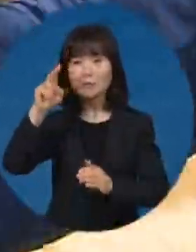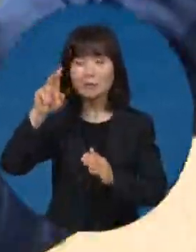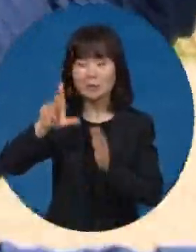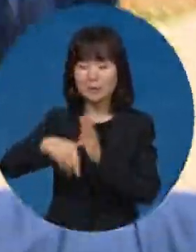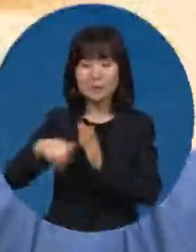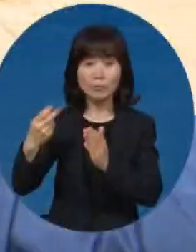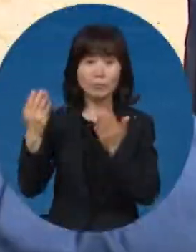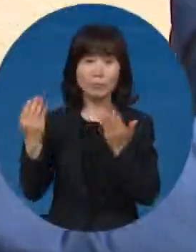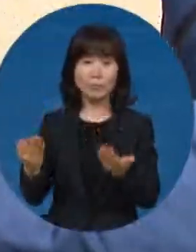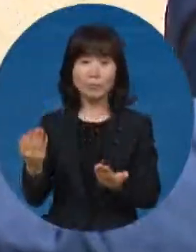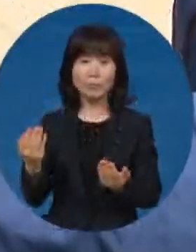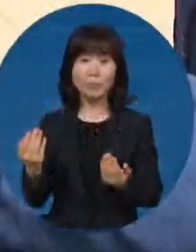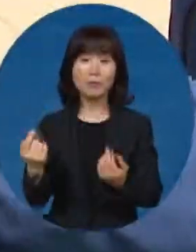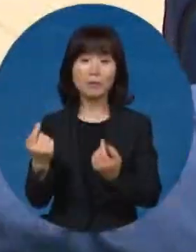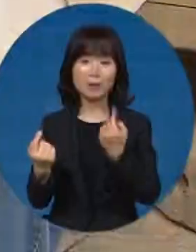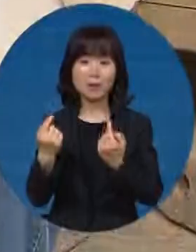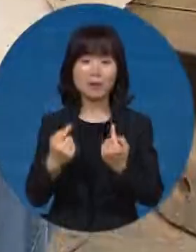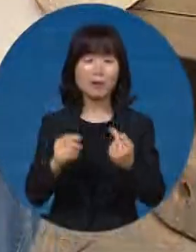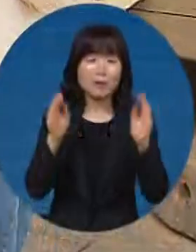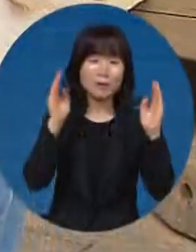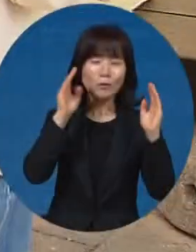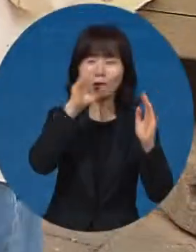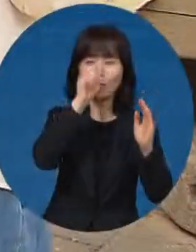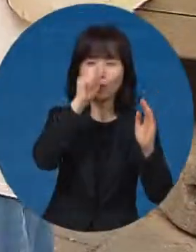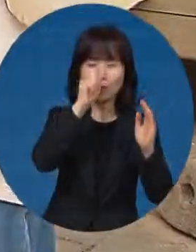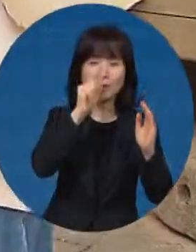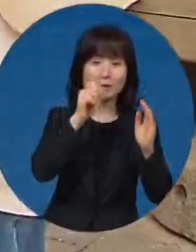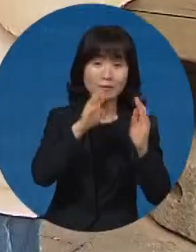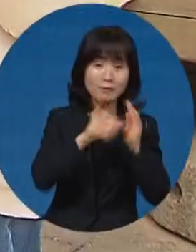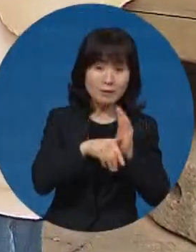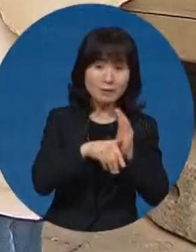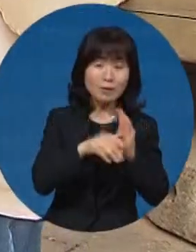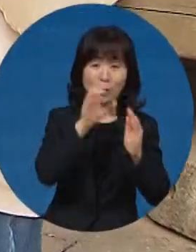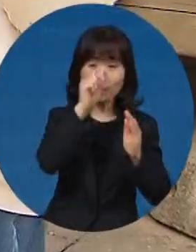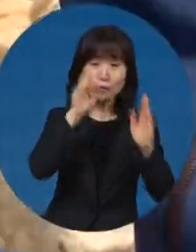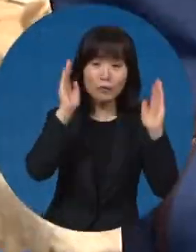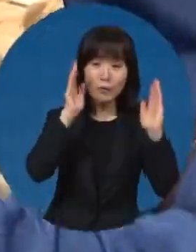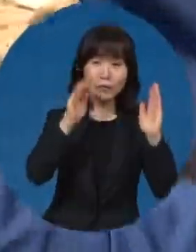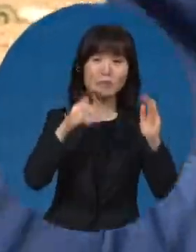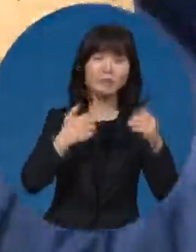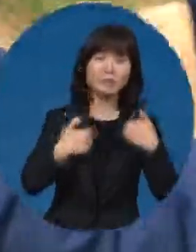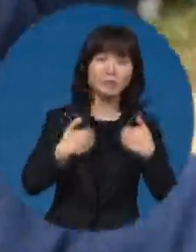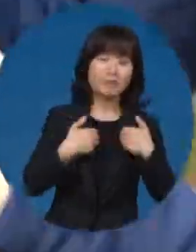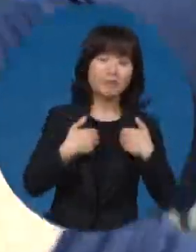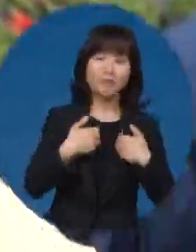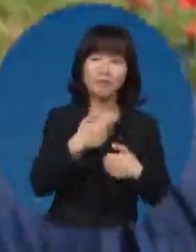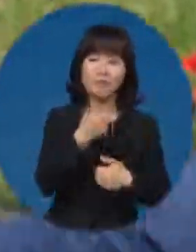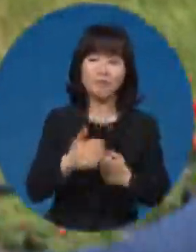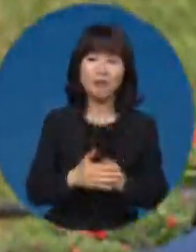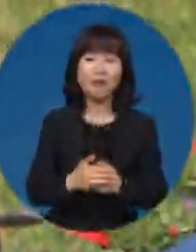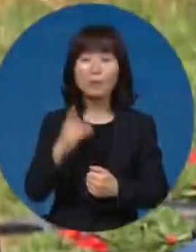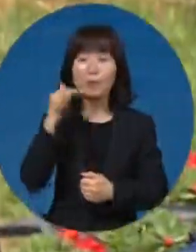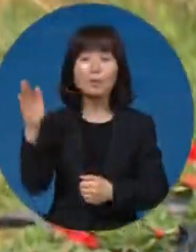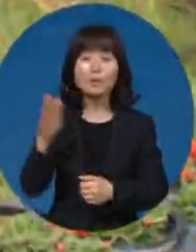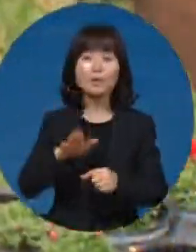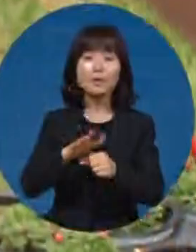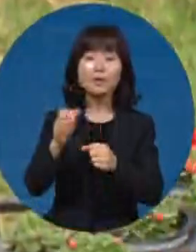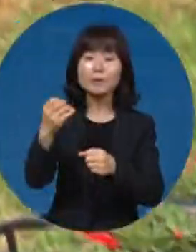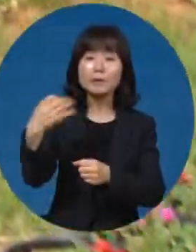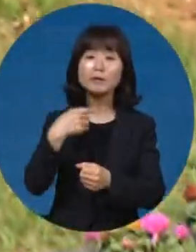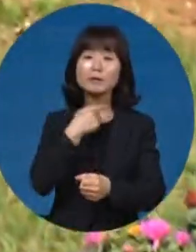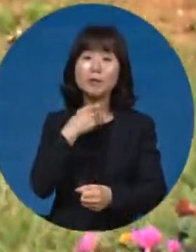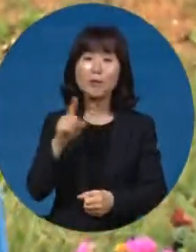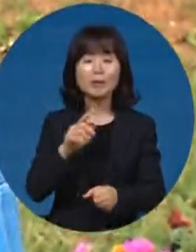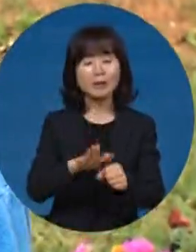즐겁다고 답했습니다 부모님과 교사에게 가장 듣고 싶은 건 사랑한다는 말 넌 할 수 있다는